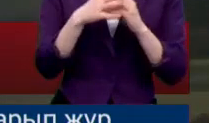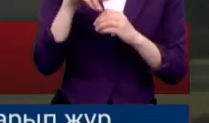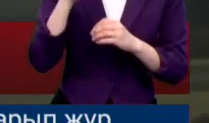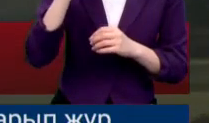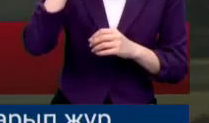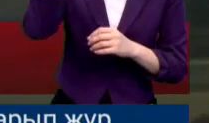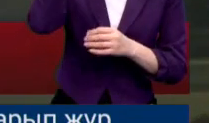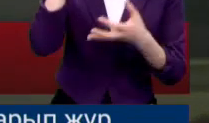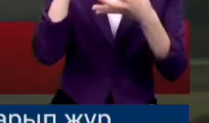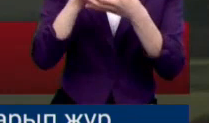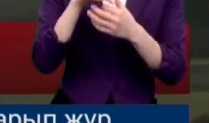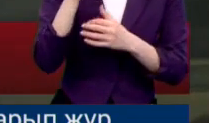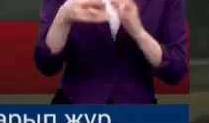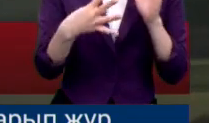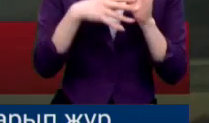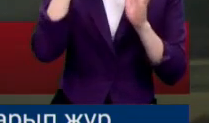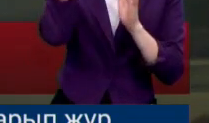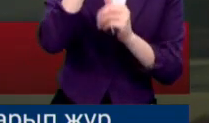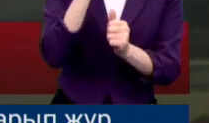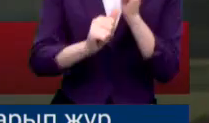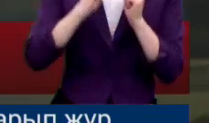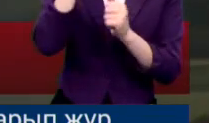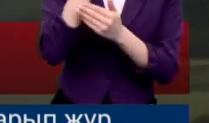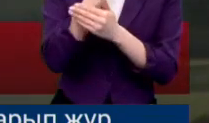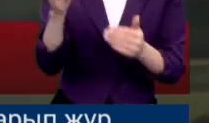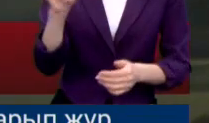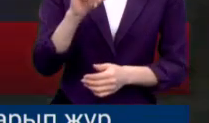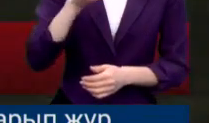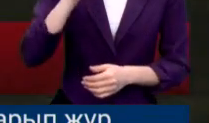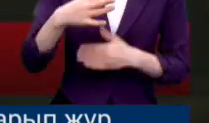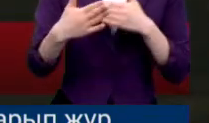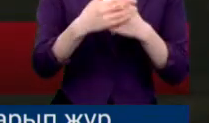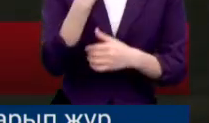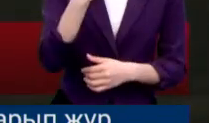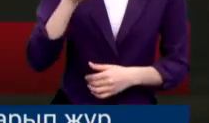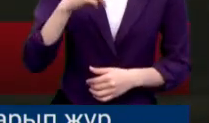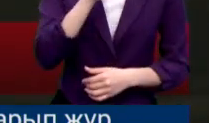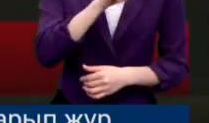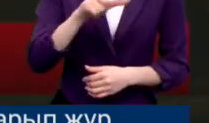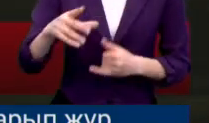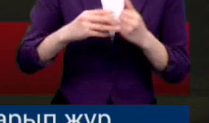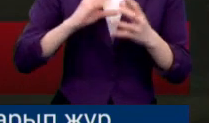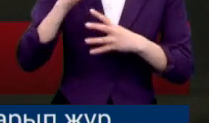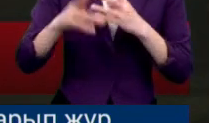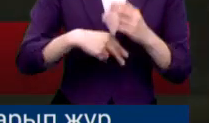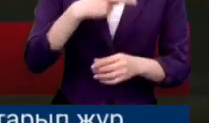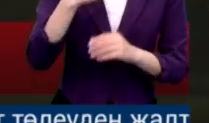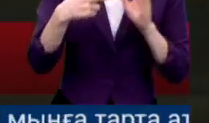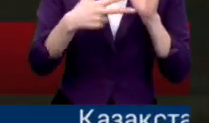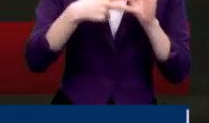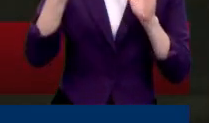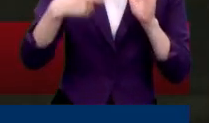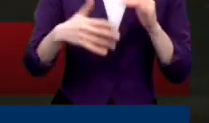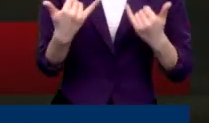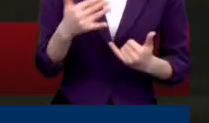Казахстан подключился к ней в 2009-м. Ежегодно, в последнюю субботу марта, около 2 миллиардов человек на планете в 20:30 вечера по местному